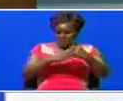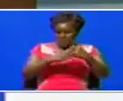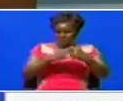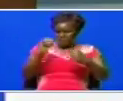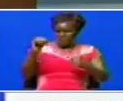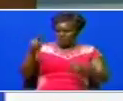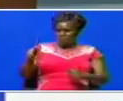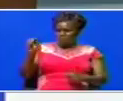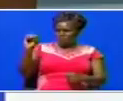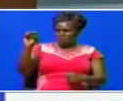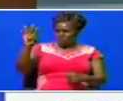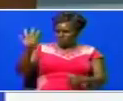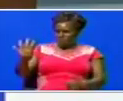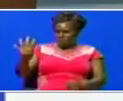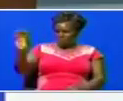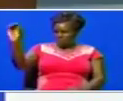79, 0.04%.